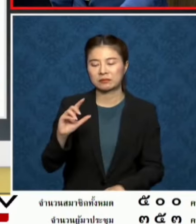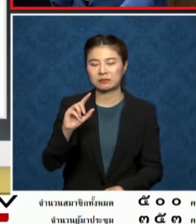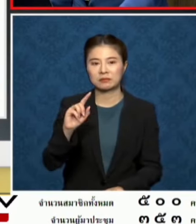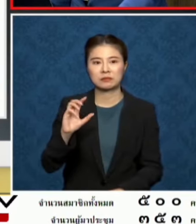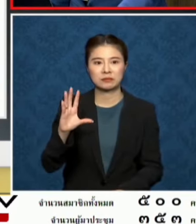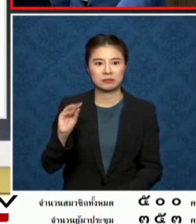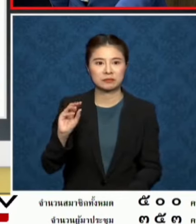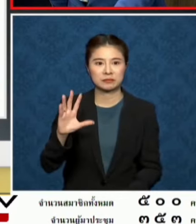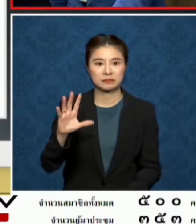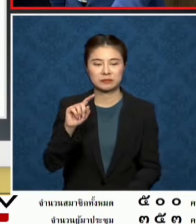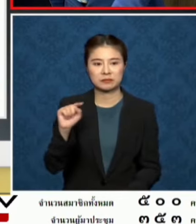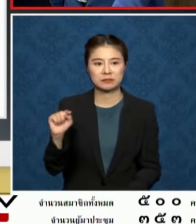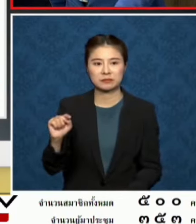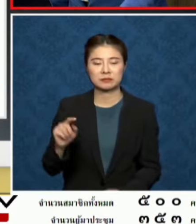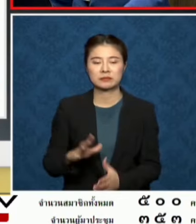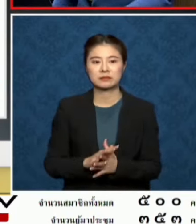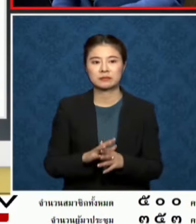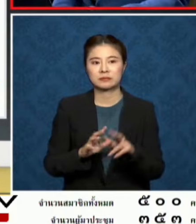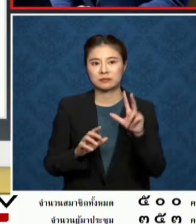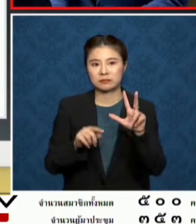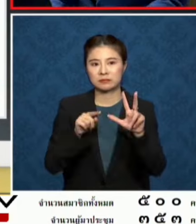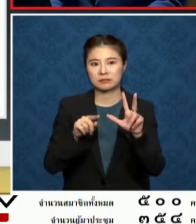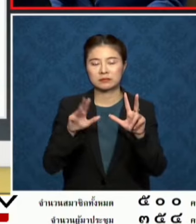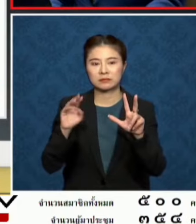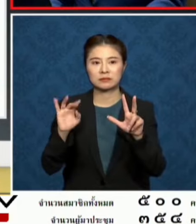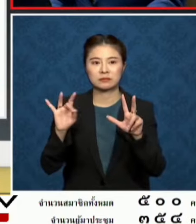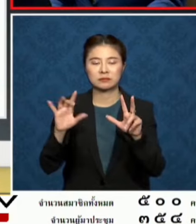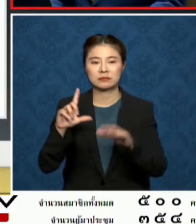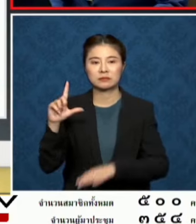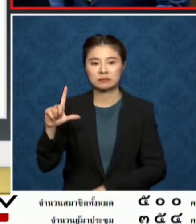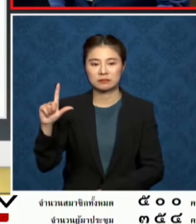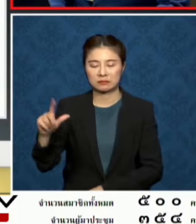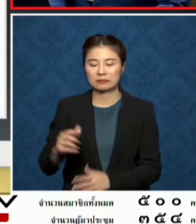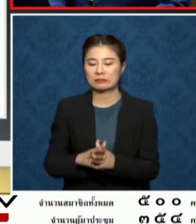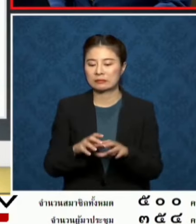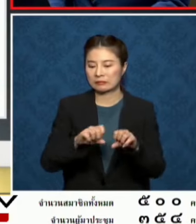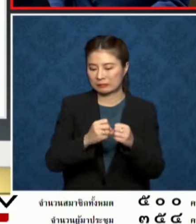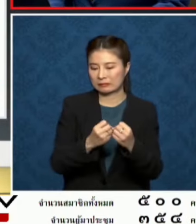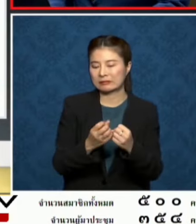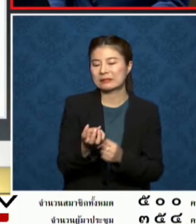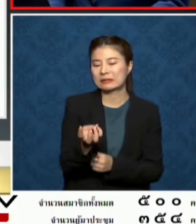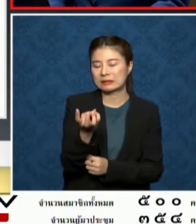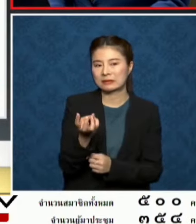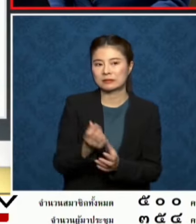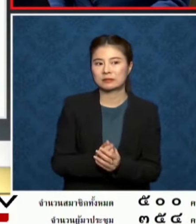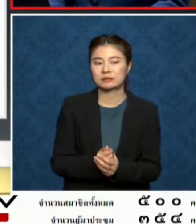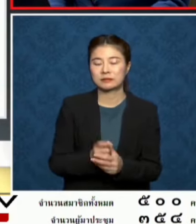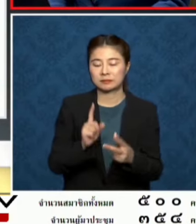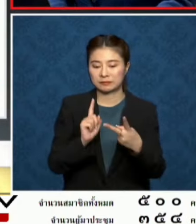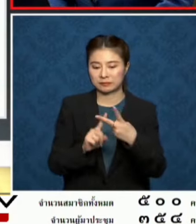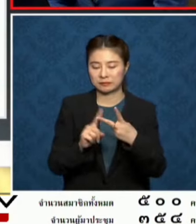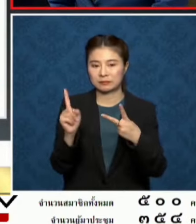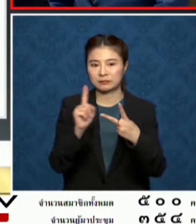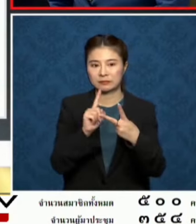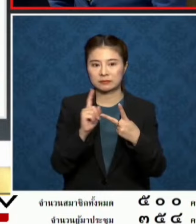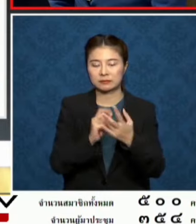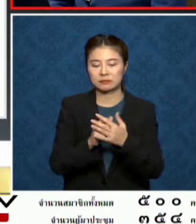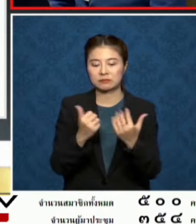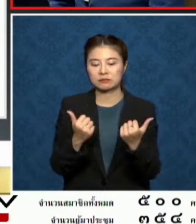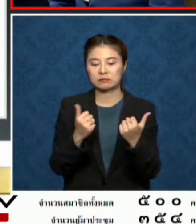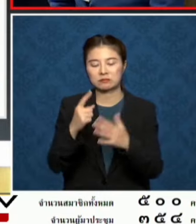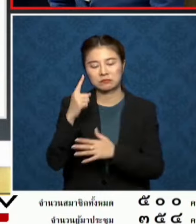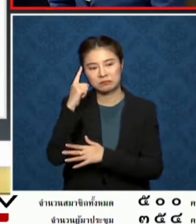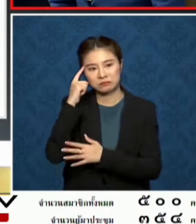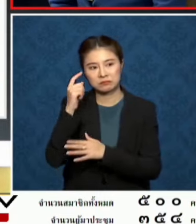จะนำงบไปทั้ง 3.48 ล้านล้านค่ะจึงขออนุญาตตัดเล็กน้อยค่ะ ประเด็นต่อมานะคะที่เราจะกังวลใจนะคะ